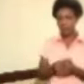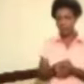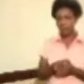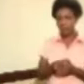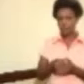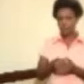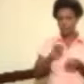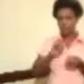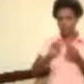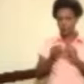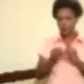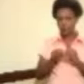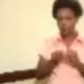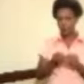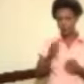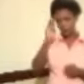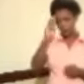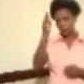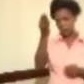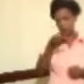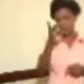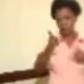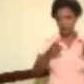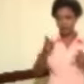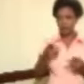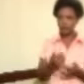mot salutation, lui pourrons capable faire tout de suite.